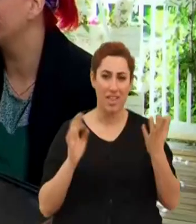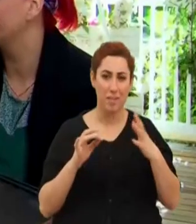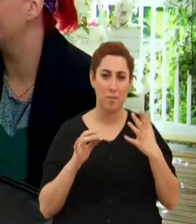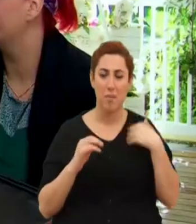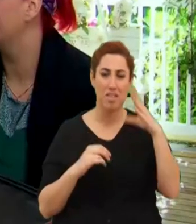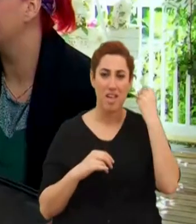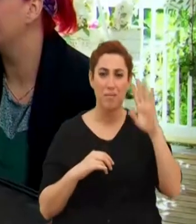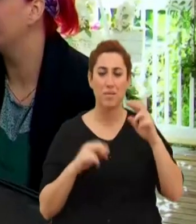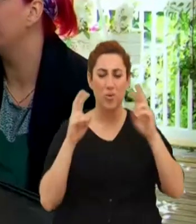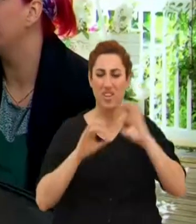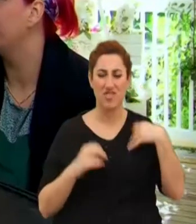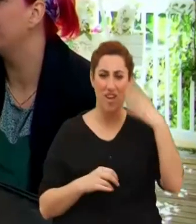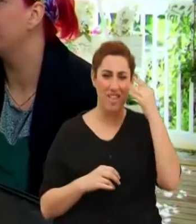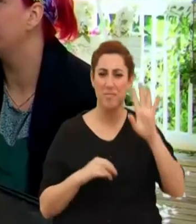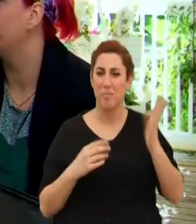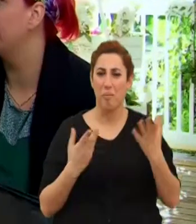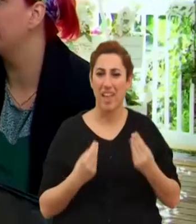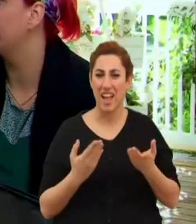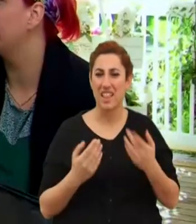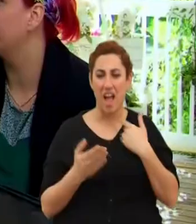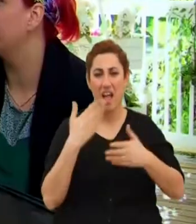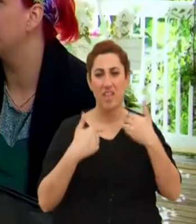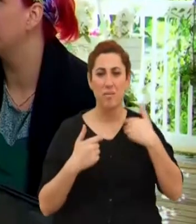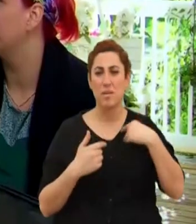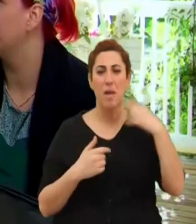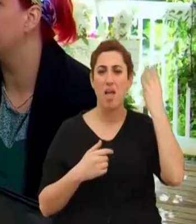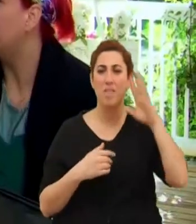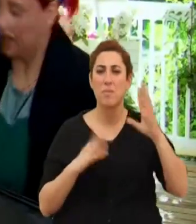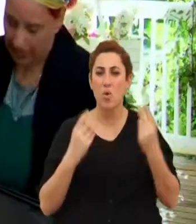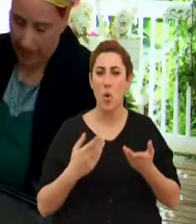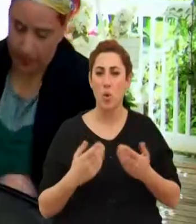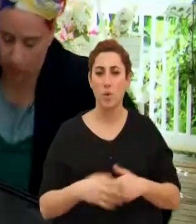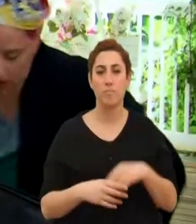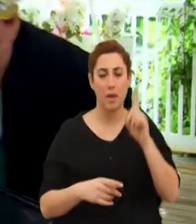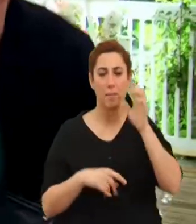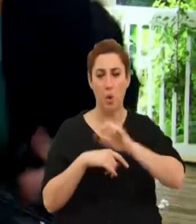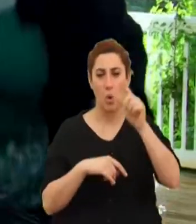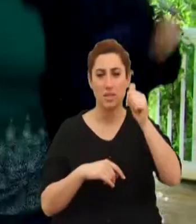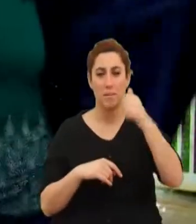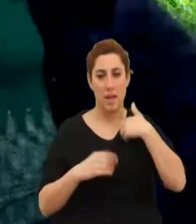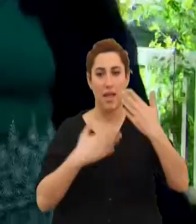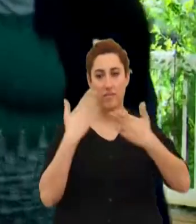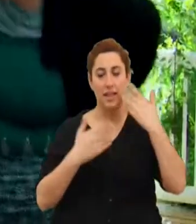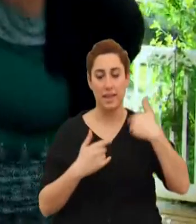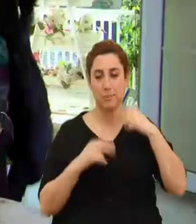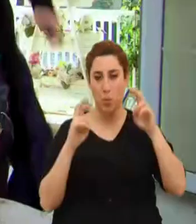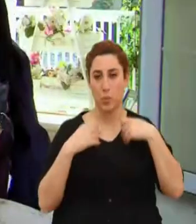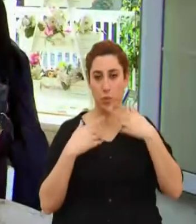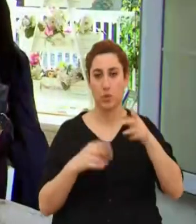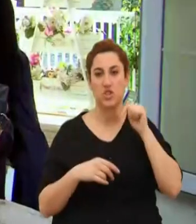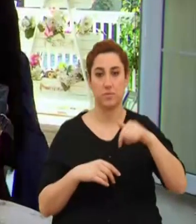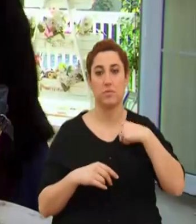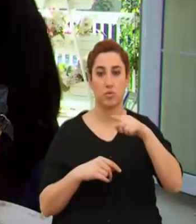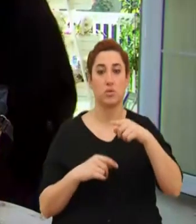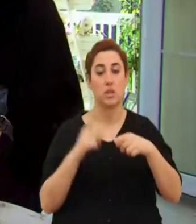Ne ben anlamadım. Mevzu hiç anlamadım. Nedir? Anlat bana ne oluyor ki yani şimdi? Ha bir dakika, o zaman ben sana anlatayım mevzuyu. Ben şunu